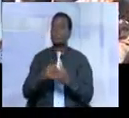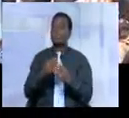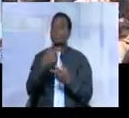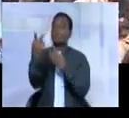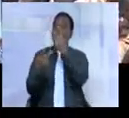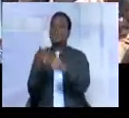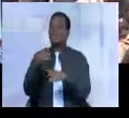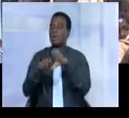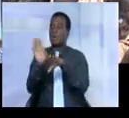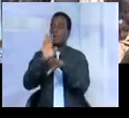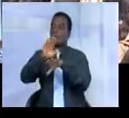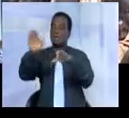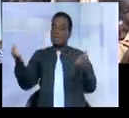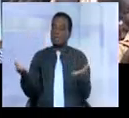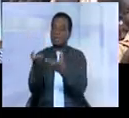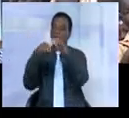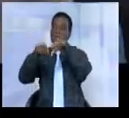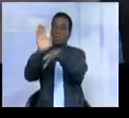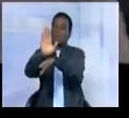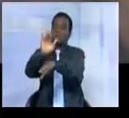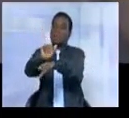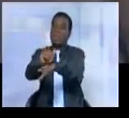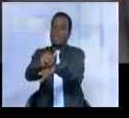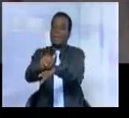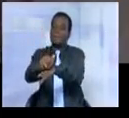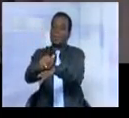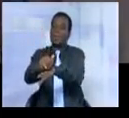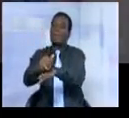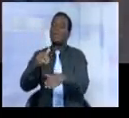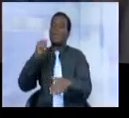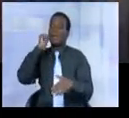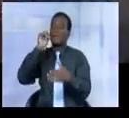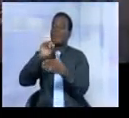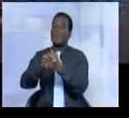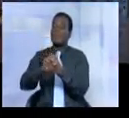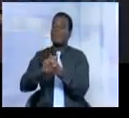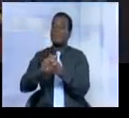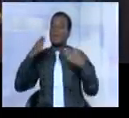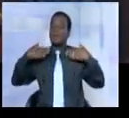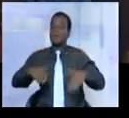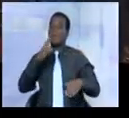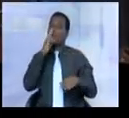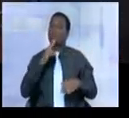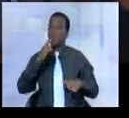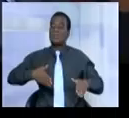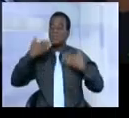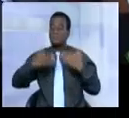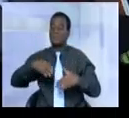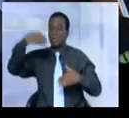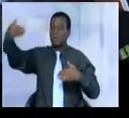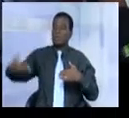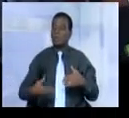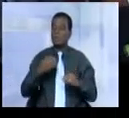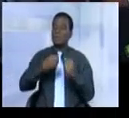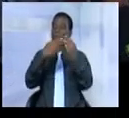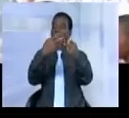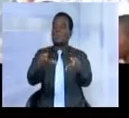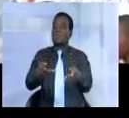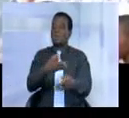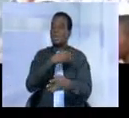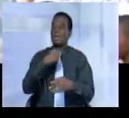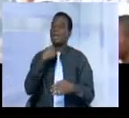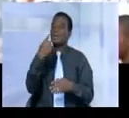séjour en terre ivoirienne. Madame Aki Abe a dit à son tour sa joie pour l'accueil qui lui a été réservé.